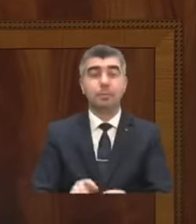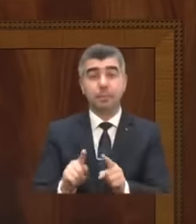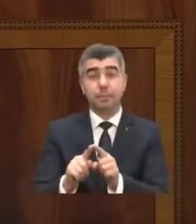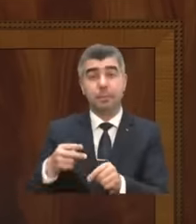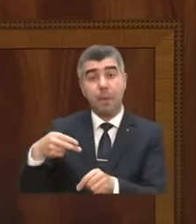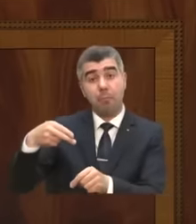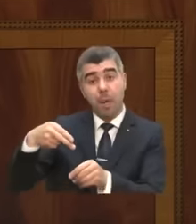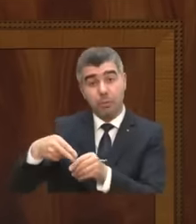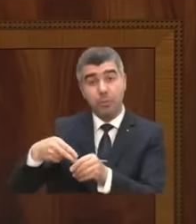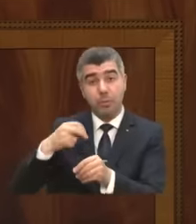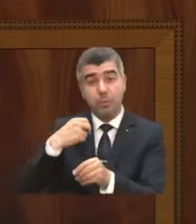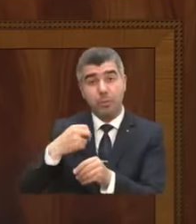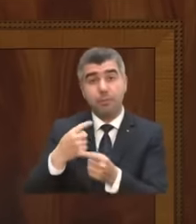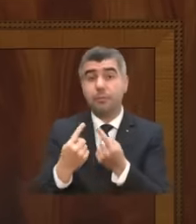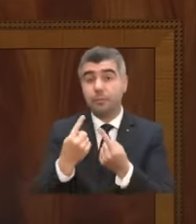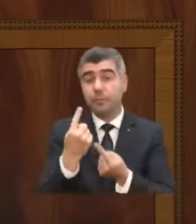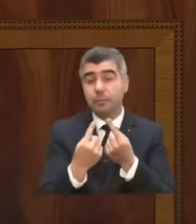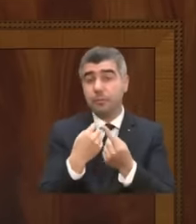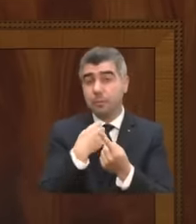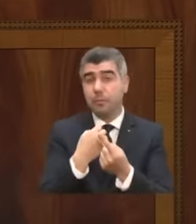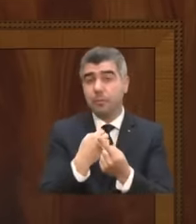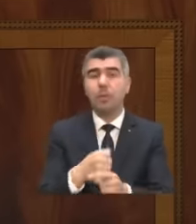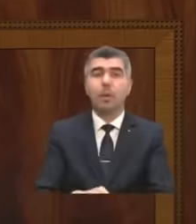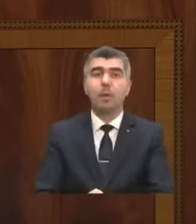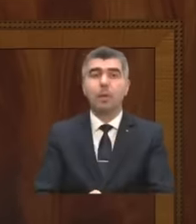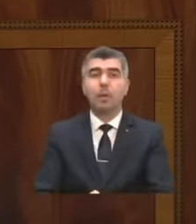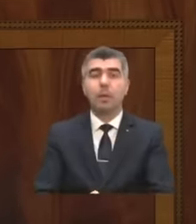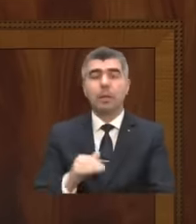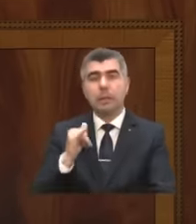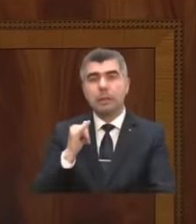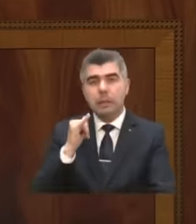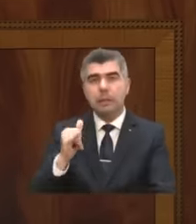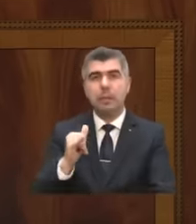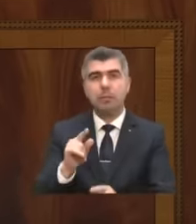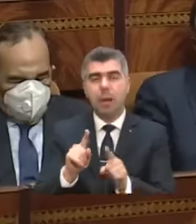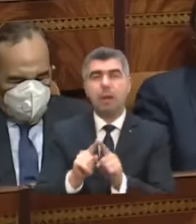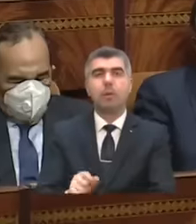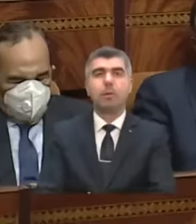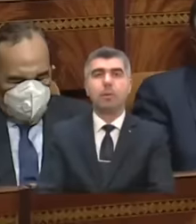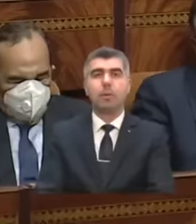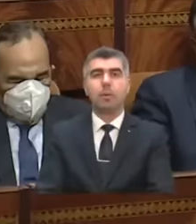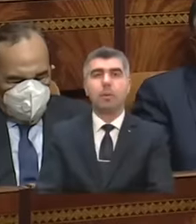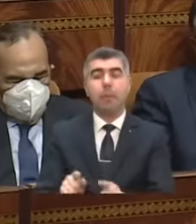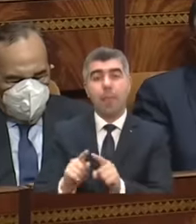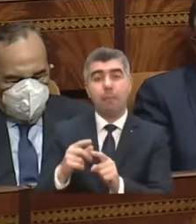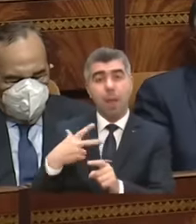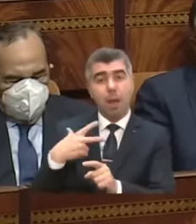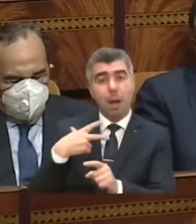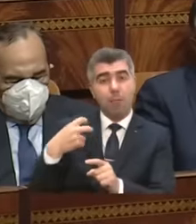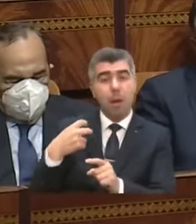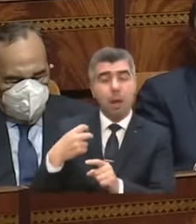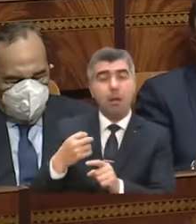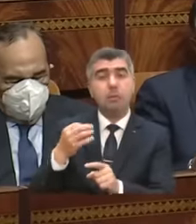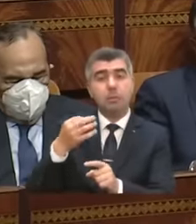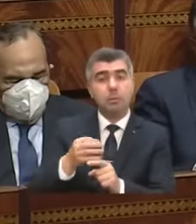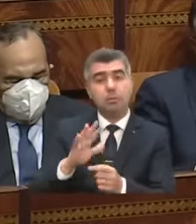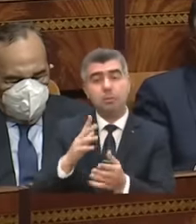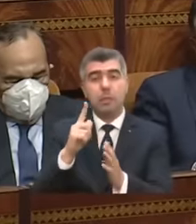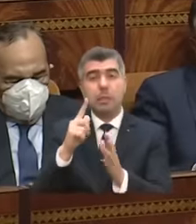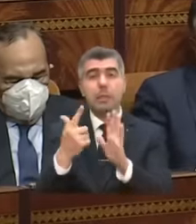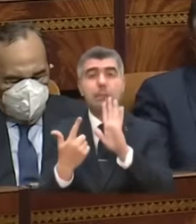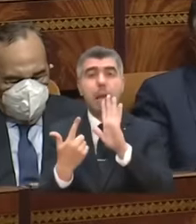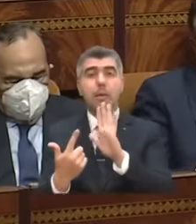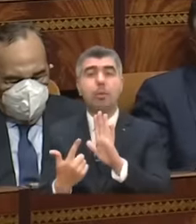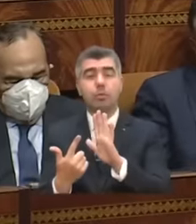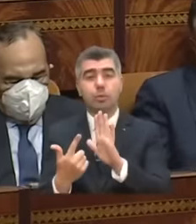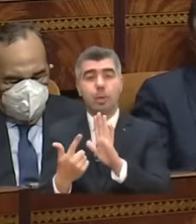وهنا بغيت تصحح لنا ايضا هذه المعلومه السيد رئيس الحكومه، كيتقال وكيتروج انه راكموا ارباح خياليه، فقط 17 مليار درهم حتى